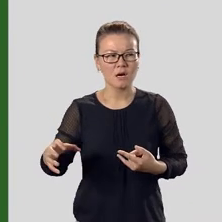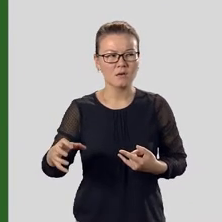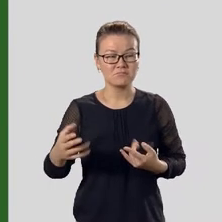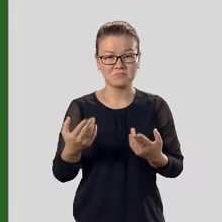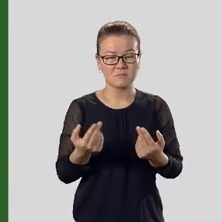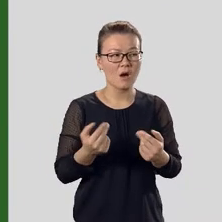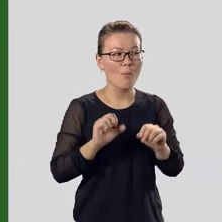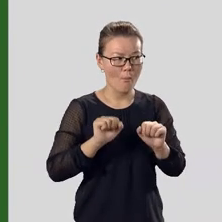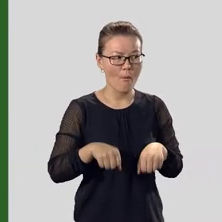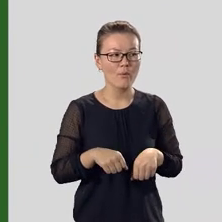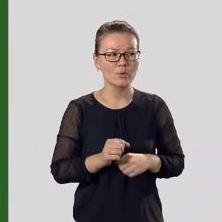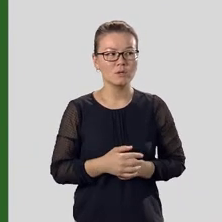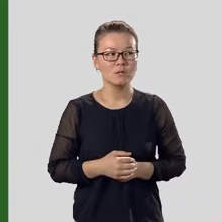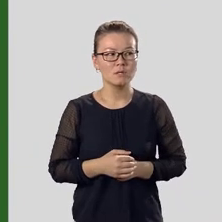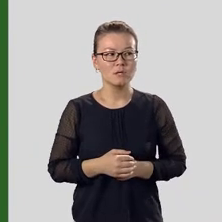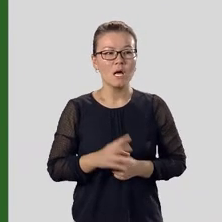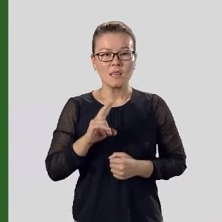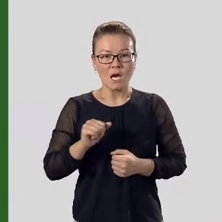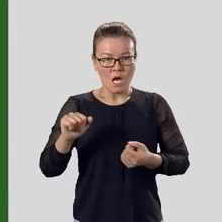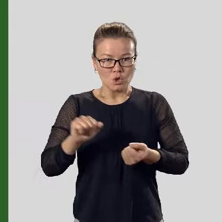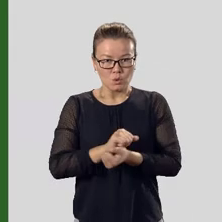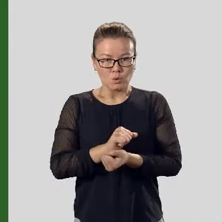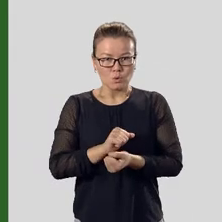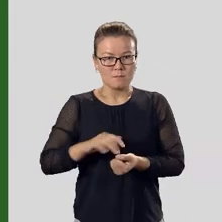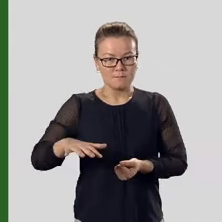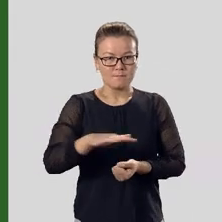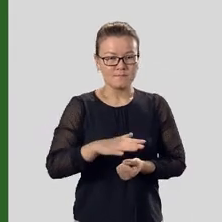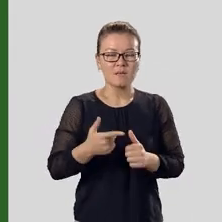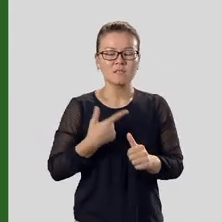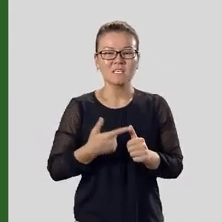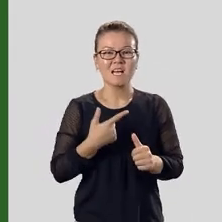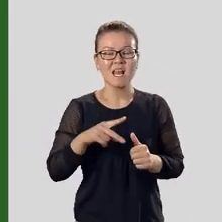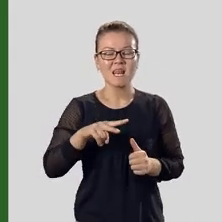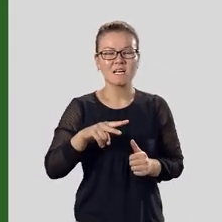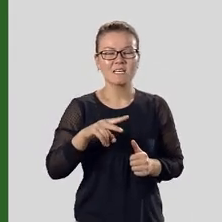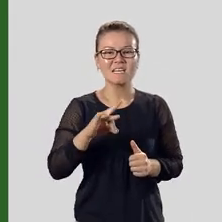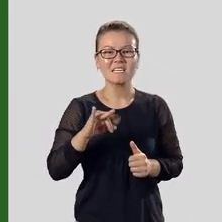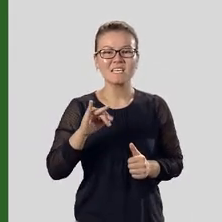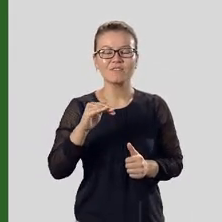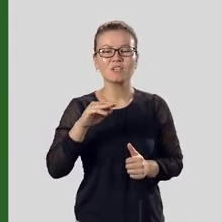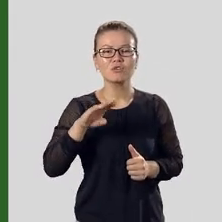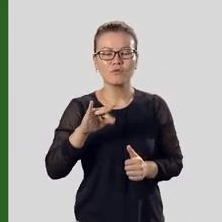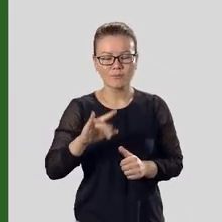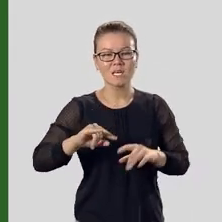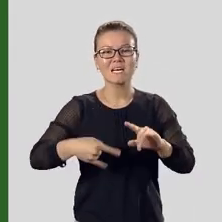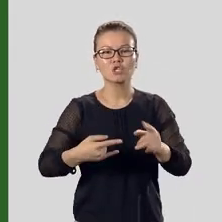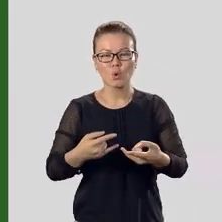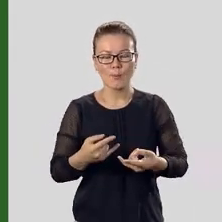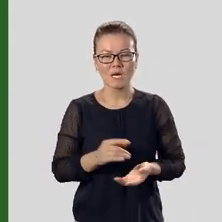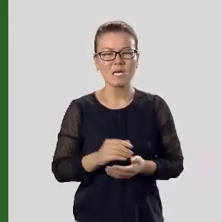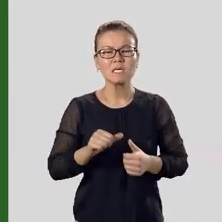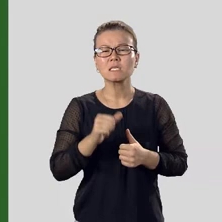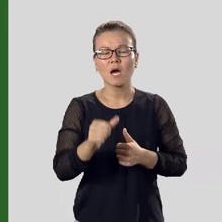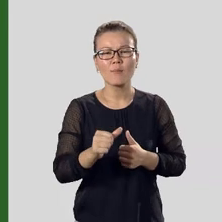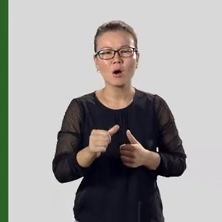Да, могут. На суше их называют рифтовыми разломами. Самая